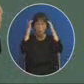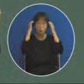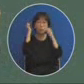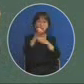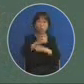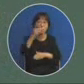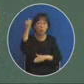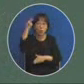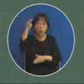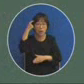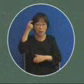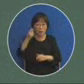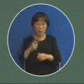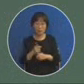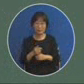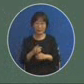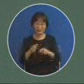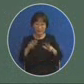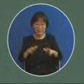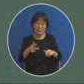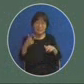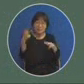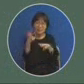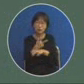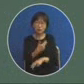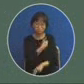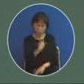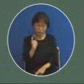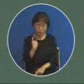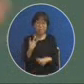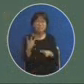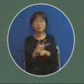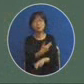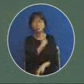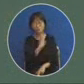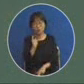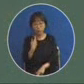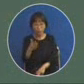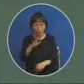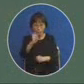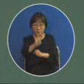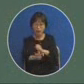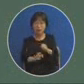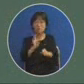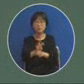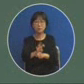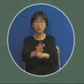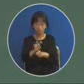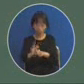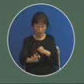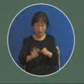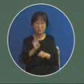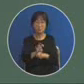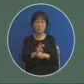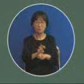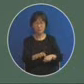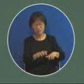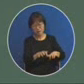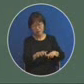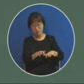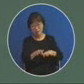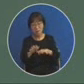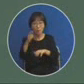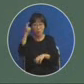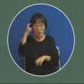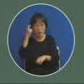40년을 연장시켰어요. But instead, God prolonged it to 40 years. 바보 아이라도 이제 지나면 다 깨달았습니다. And I'm sure that if you're not, as long as you're not a fool, you would